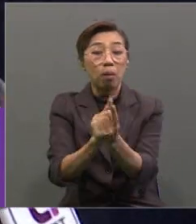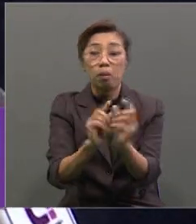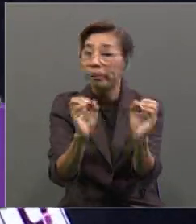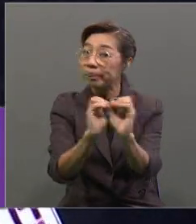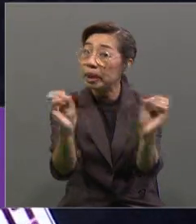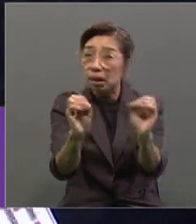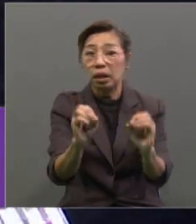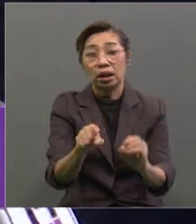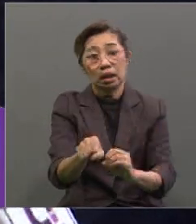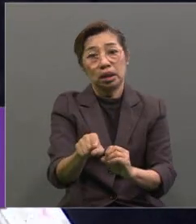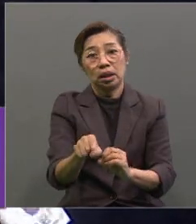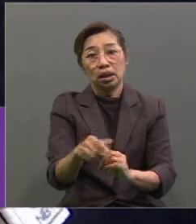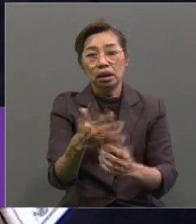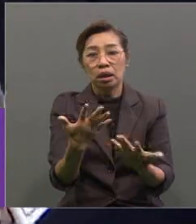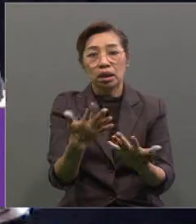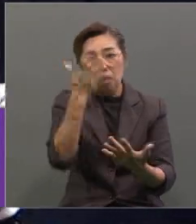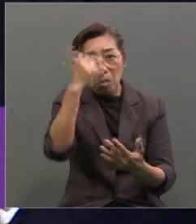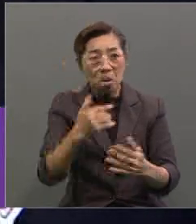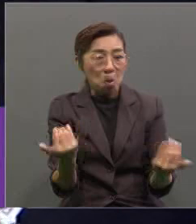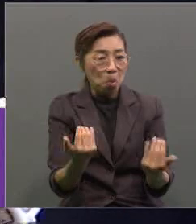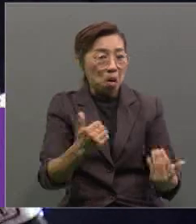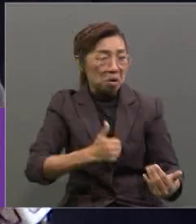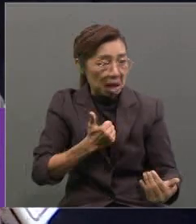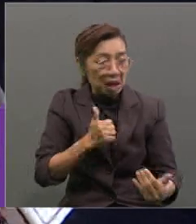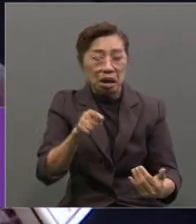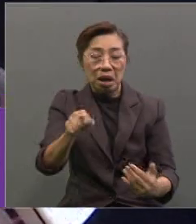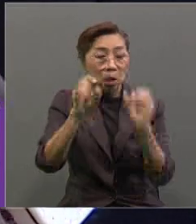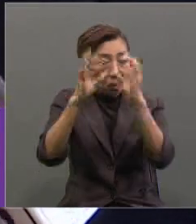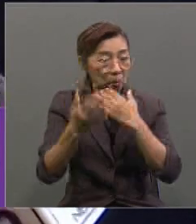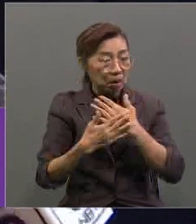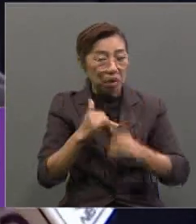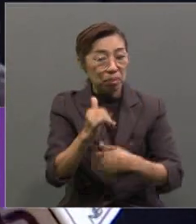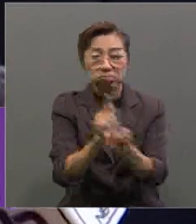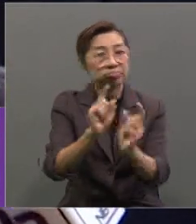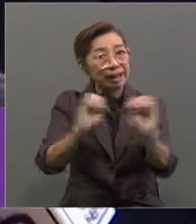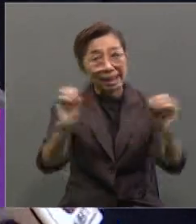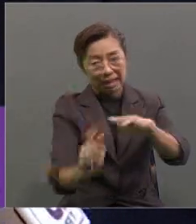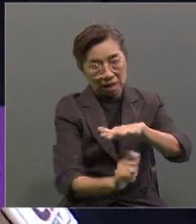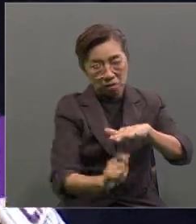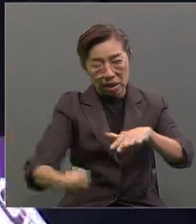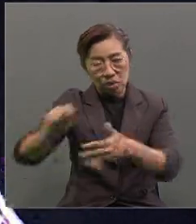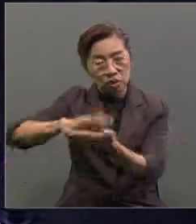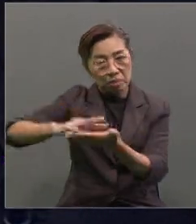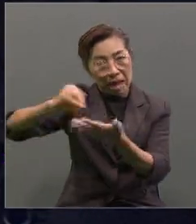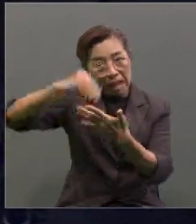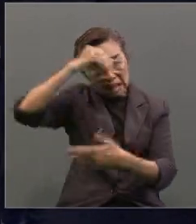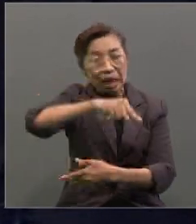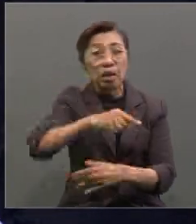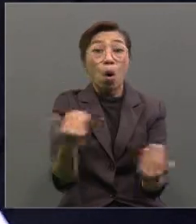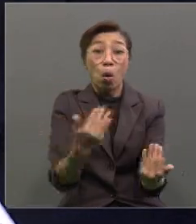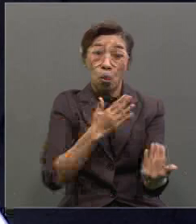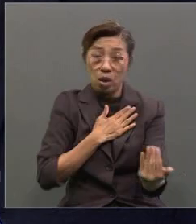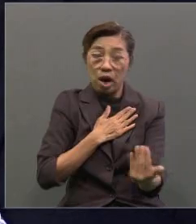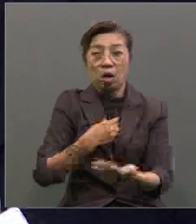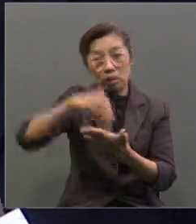กพบผู้ปกครองเนี่ยแม่ไม่เคยได้ยินคำนี้จากลูกเลยตั้งแต่อนุบาลจนเข้ามหาลัยลูกแม่ได้โควต้าเรียนทุนตั้งแต่ประ